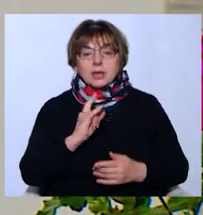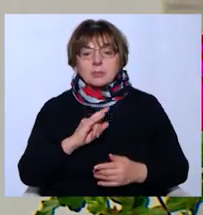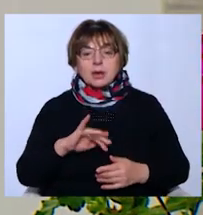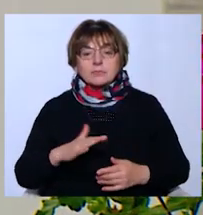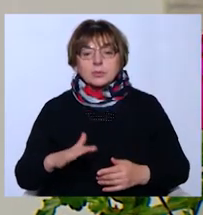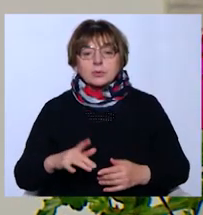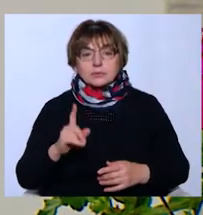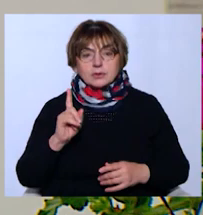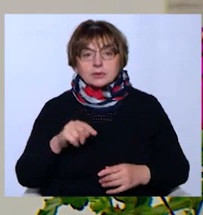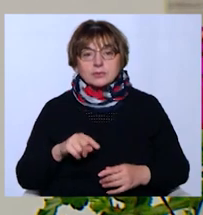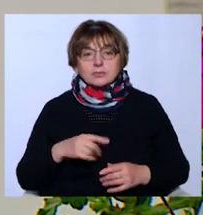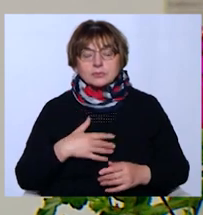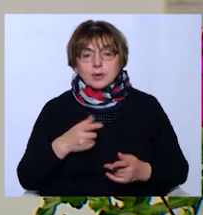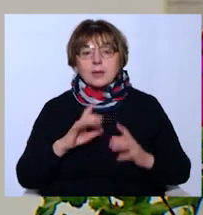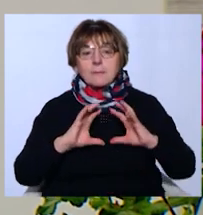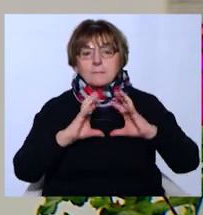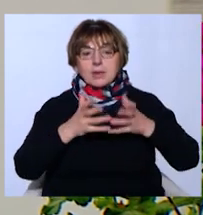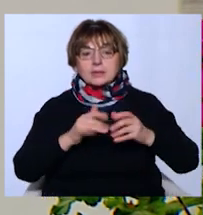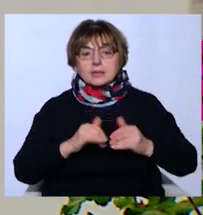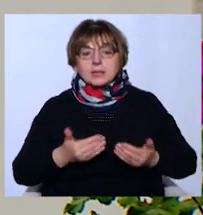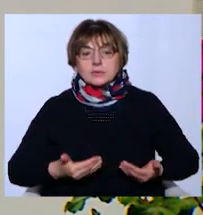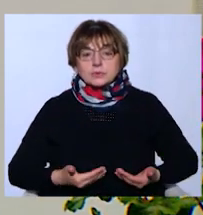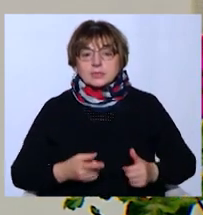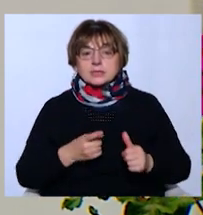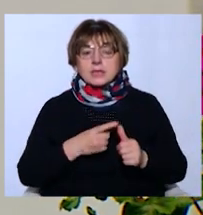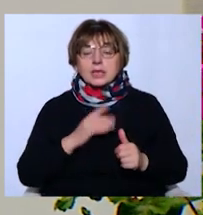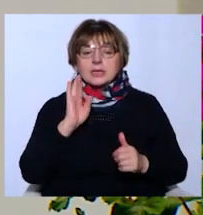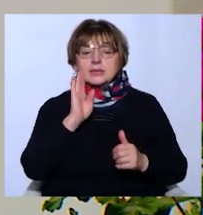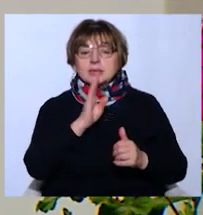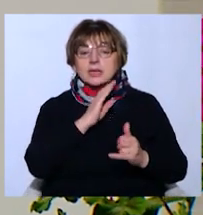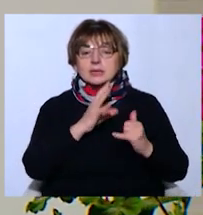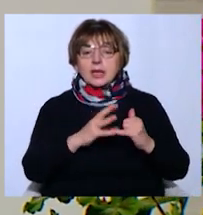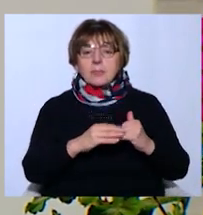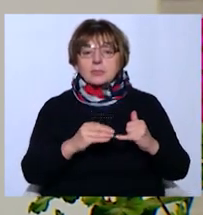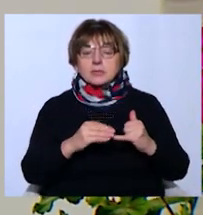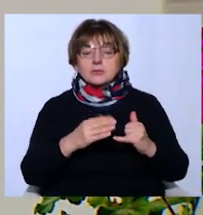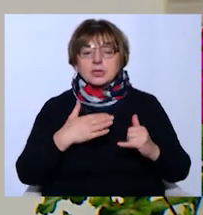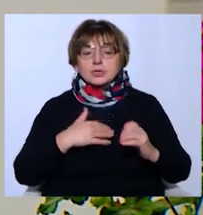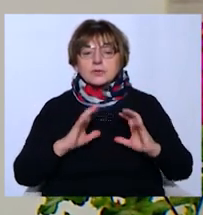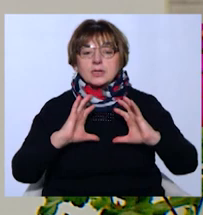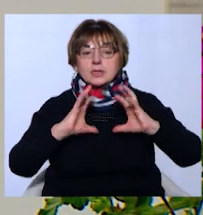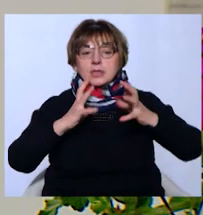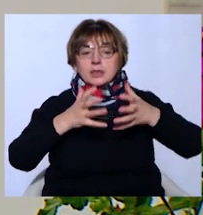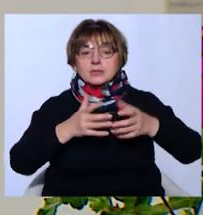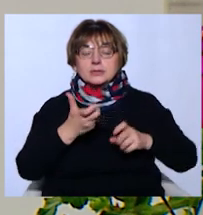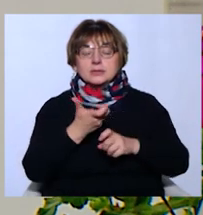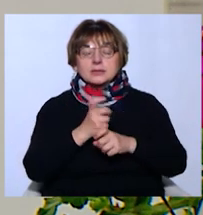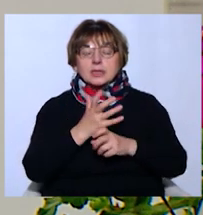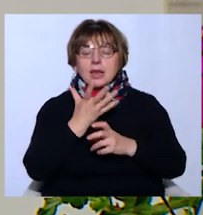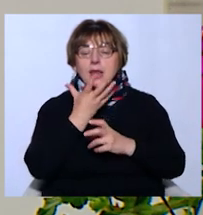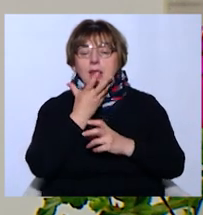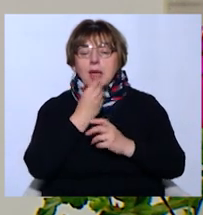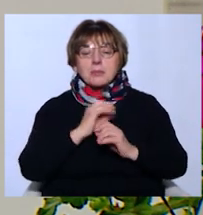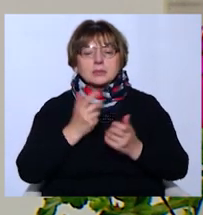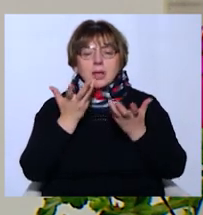რომ პლანეტა, რომელზეც ჩვენ ცხოვრობთ, სადაც ჩვენ ცხოვრობთ, ქვია დედამიწა. და ჩვენი პლანეტის ბუნება არის ძალიან